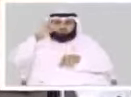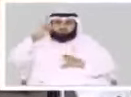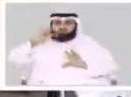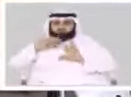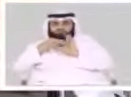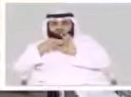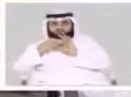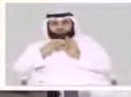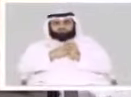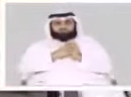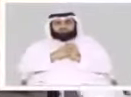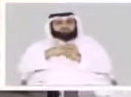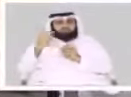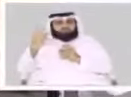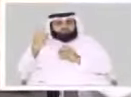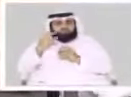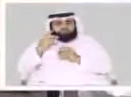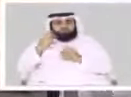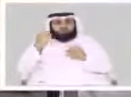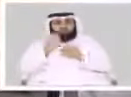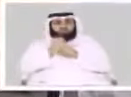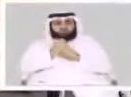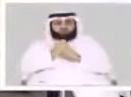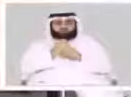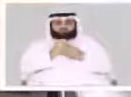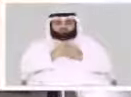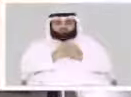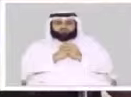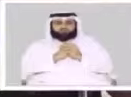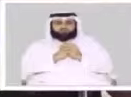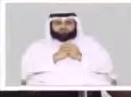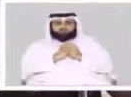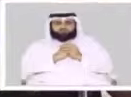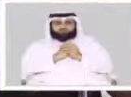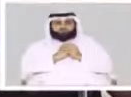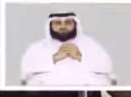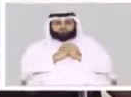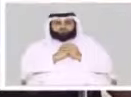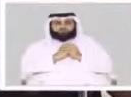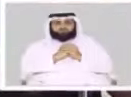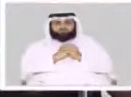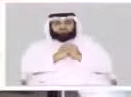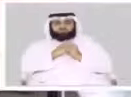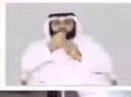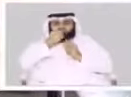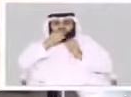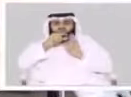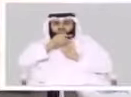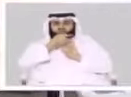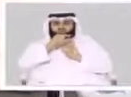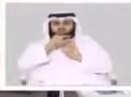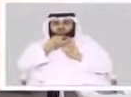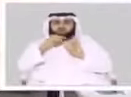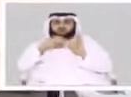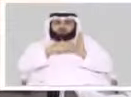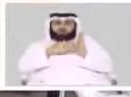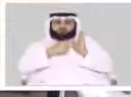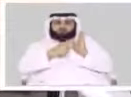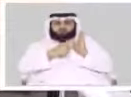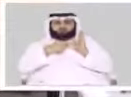وتعالى، ثم التطبيقات التي تفضلتم بالإشارة لها في نهاية السورة وسيأتي حديث عنها، هي أيضا